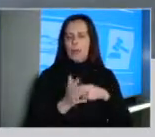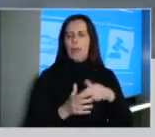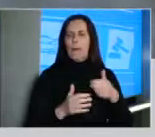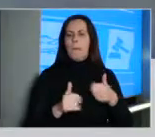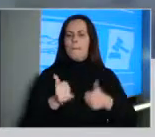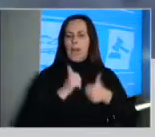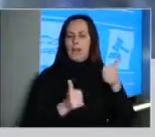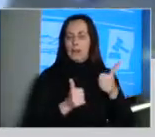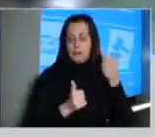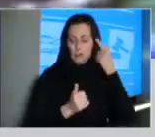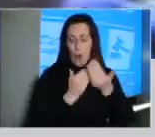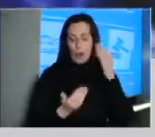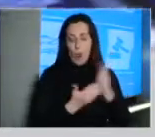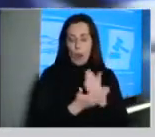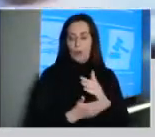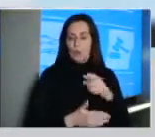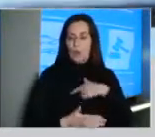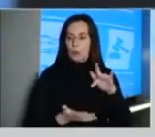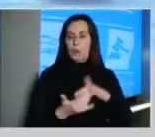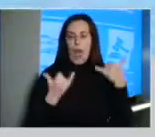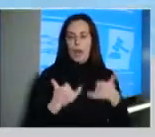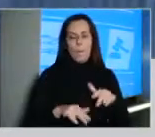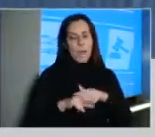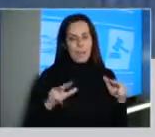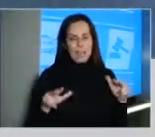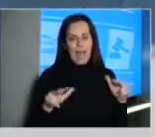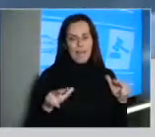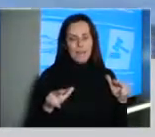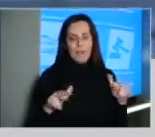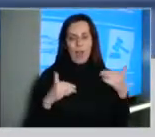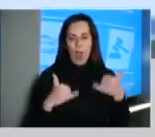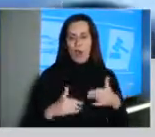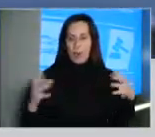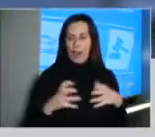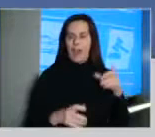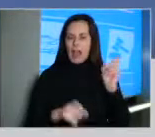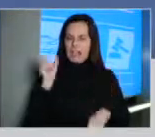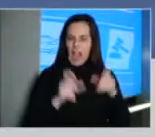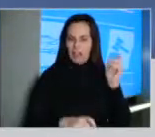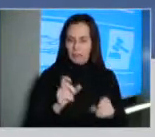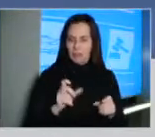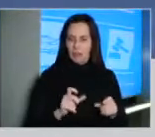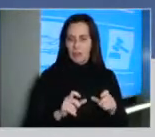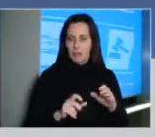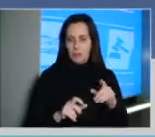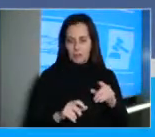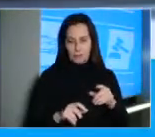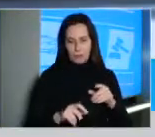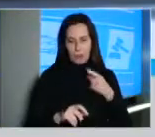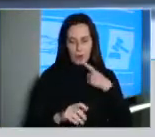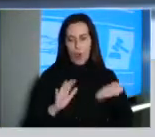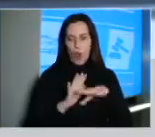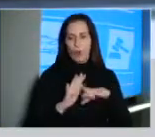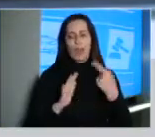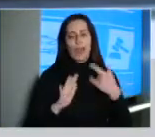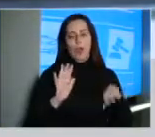תפורים וכן הלאה. אוקיי. כשאנחנו נמצאים היום בעצם במצב שהיום כחברה אזרחית, ואולי באמת שווה לומר איזושהי מילה על חוק חופש המידע,